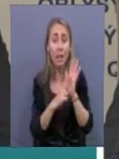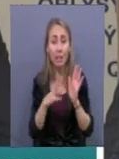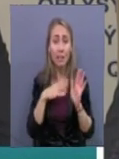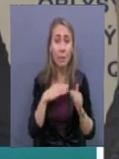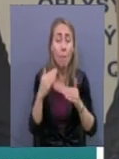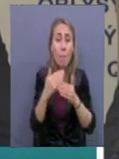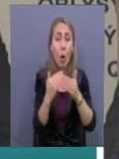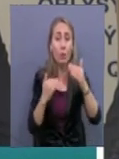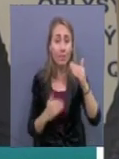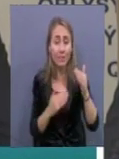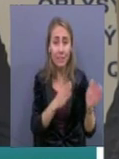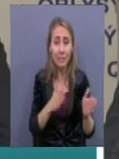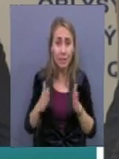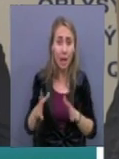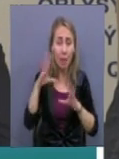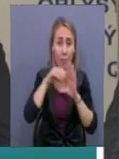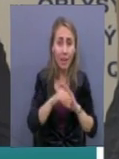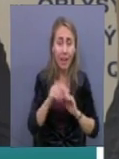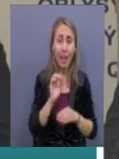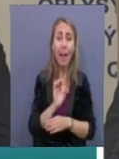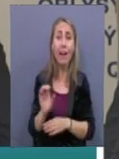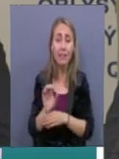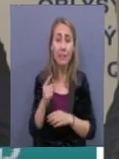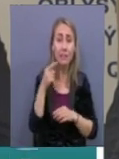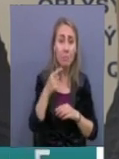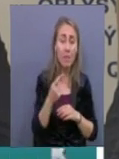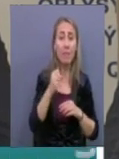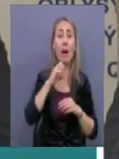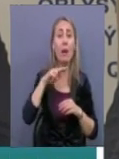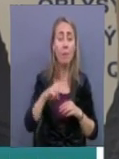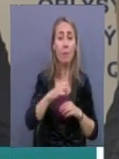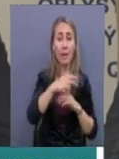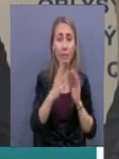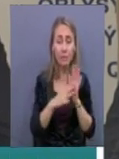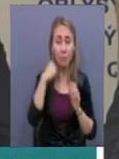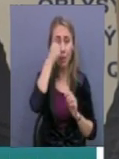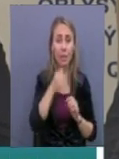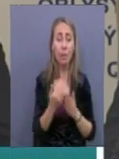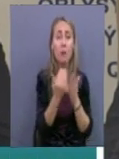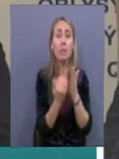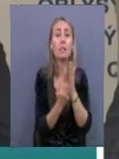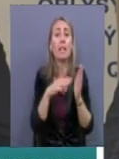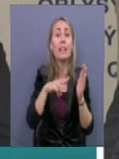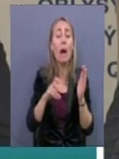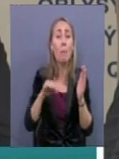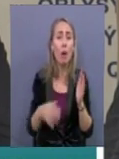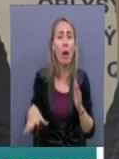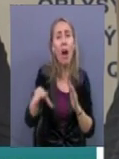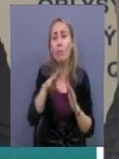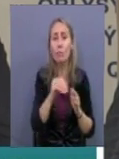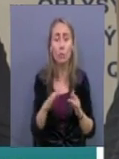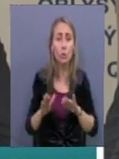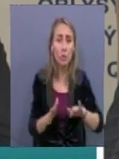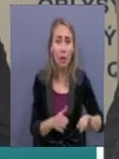бастап экспорт кедендік рәсімі бойынша кедендік декларациялау кіші жүйесі іске қосылды. Ал 2018 жылдың сәуір айынан бастап қалған